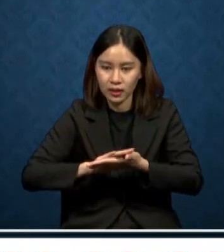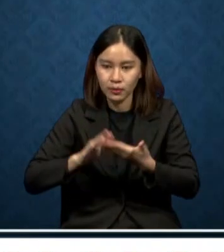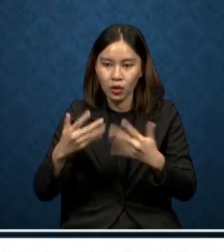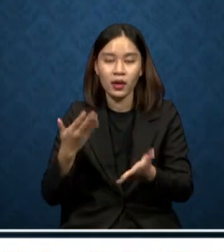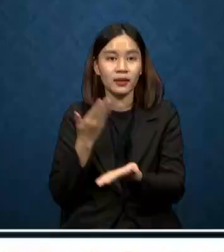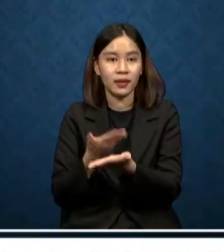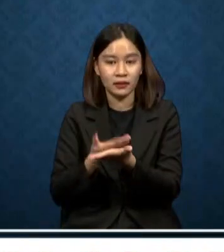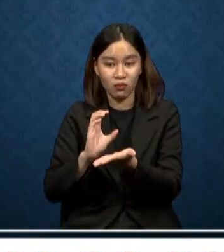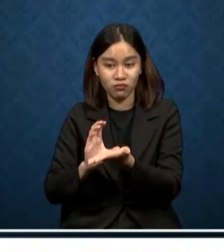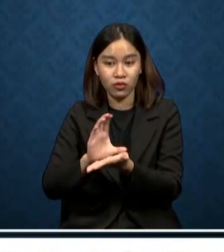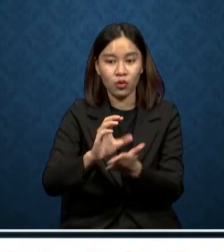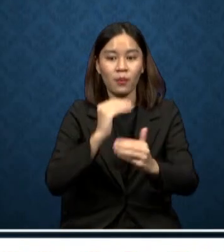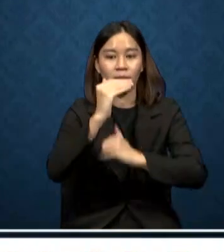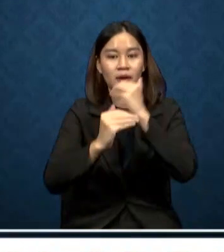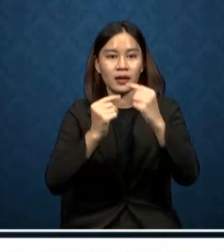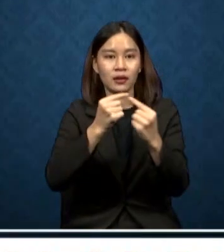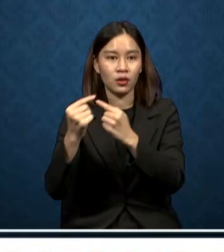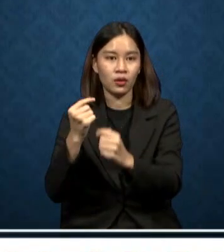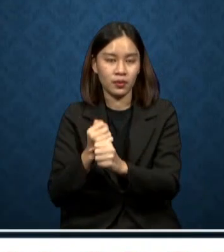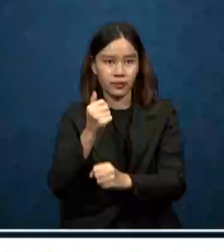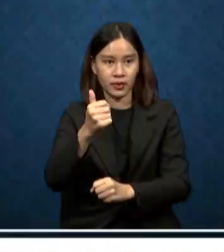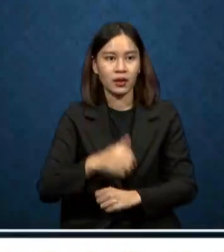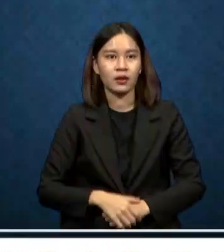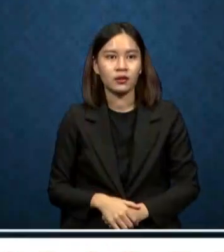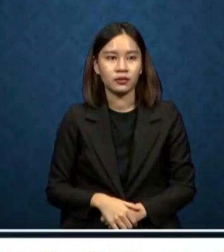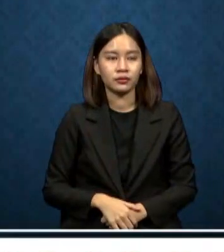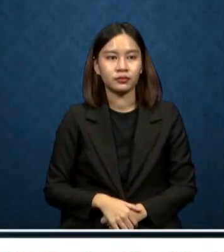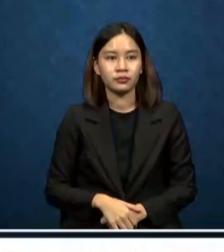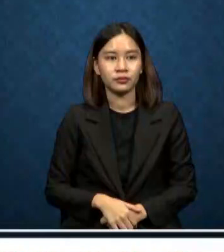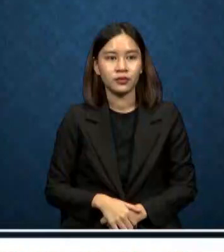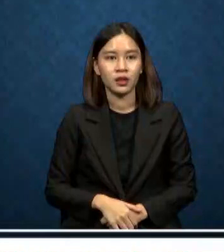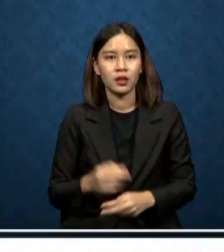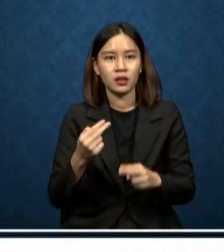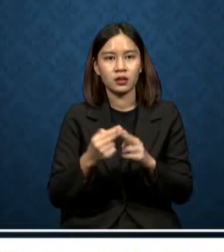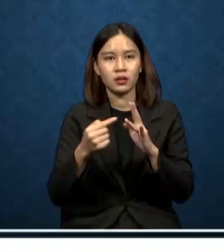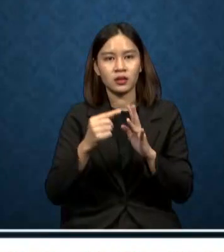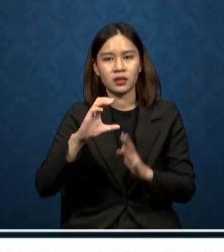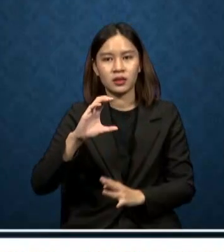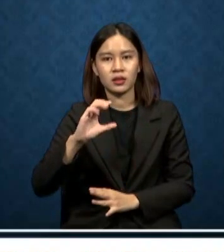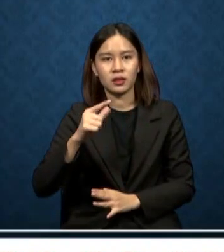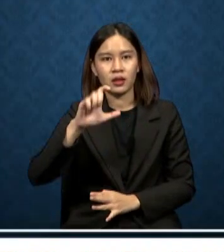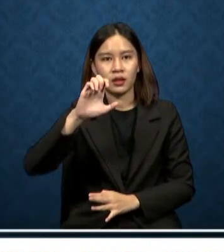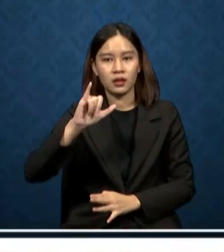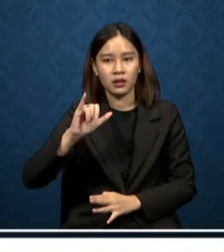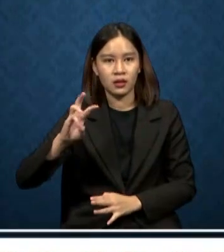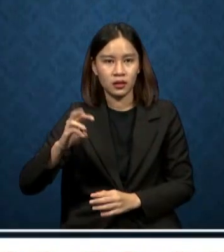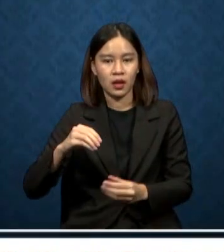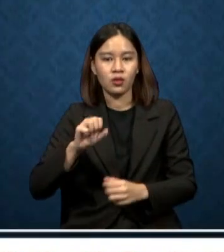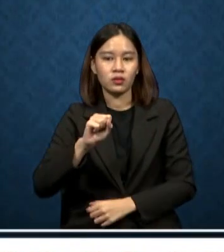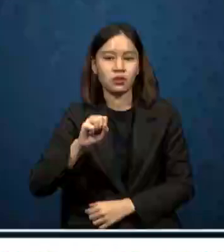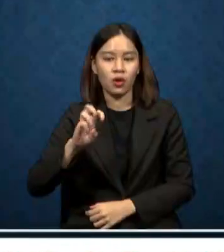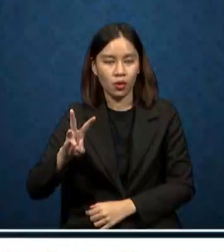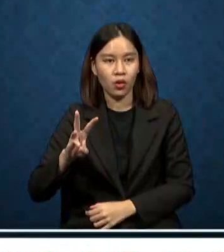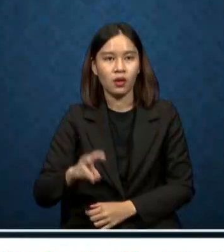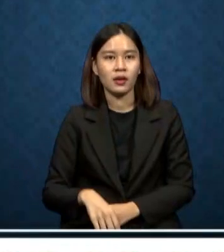นำเงินมาพัฒนาต่อยอดได้อีกส่วนหนึงก็ท่านเฉลีวก่อแ้วนะครั สมาชีคุธสภขเราอยู่จัหวสพับุรี